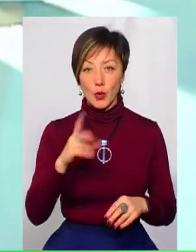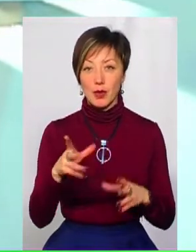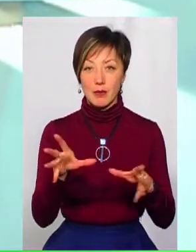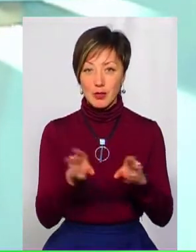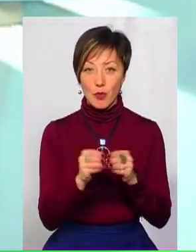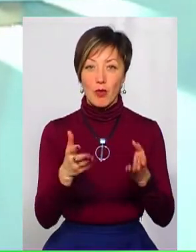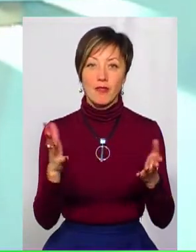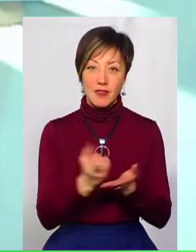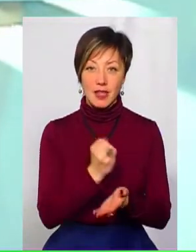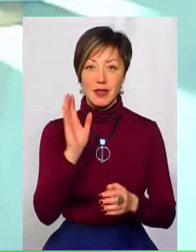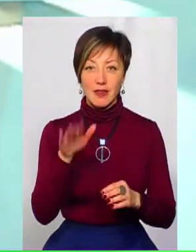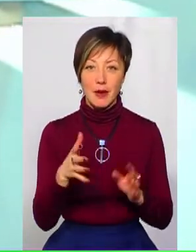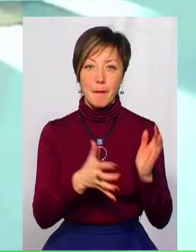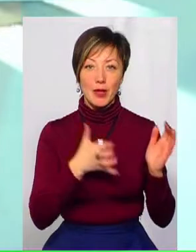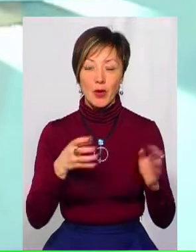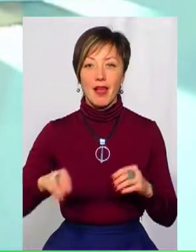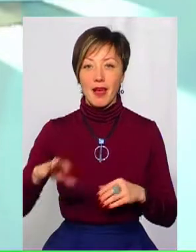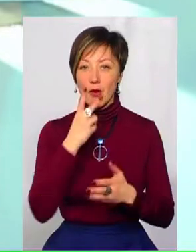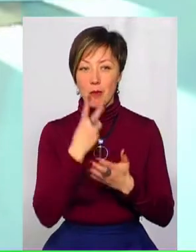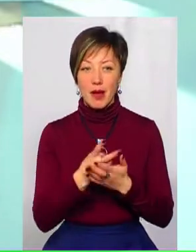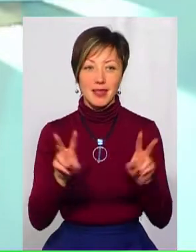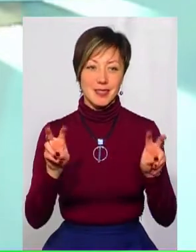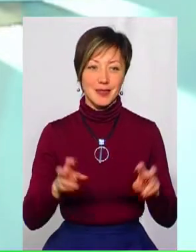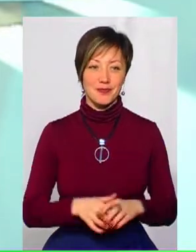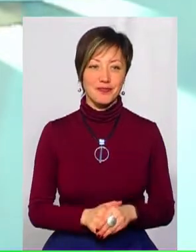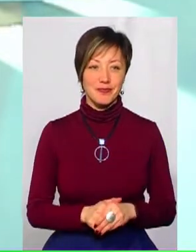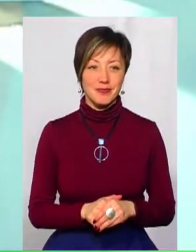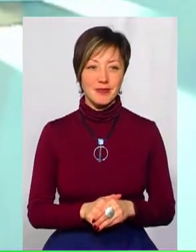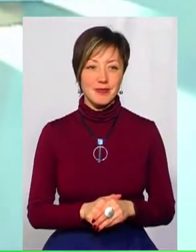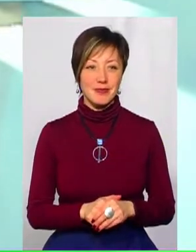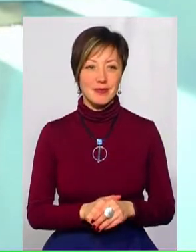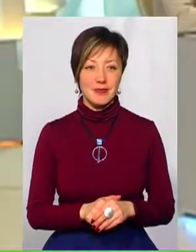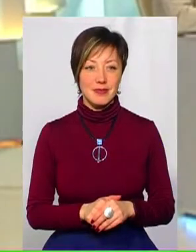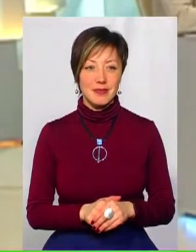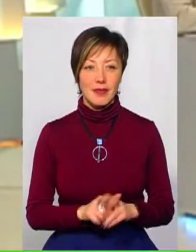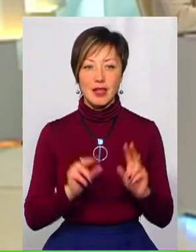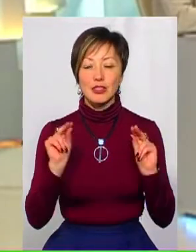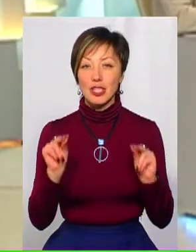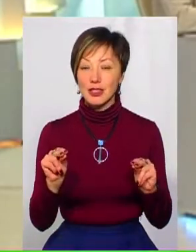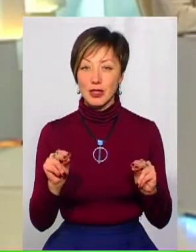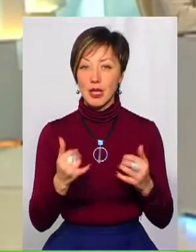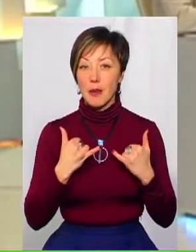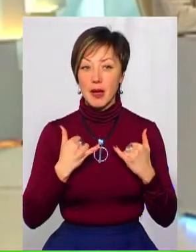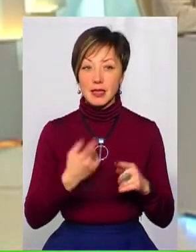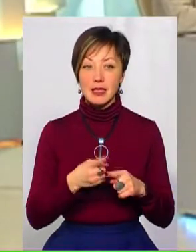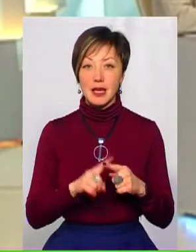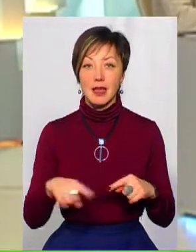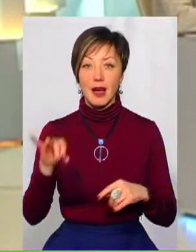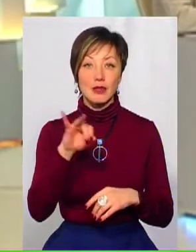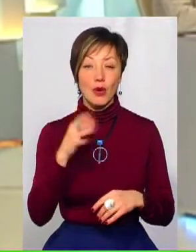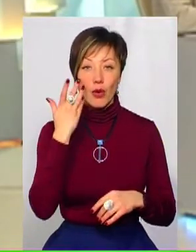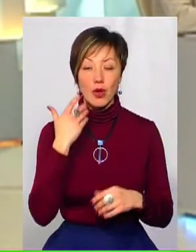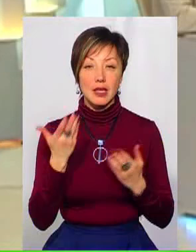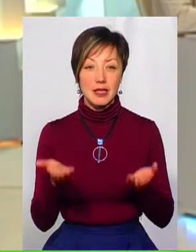в тебе все вийде, бандури на Євробачення, крутне Євробачення. І чесно, для мене, знаєте, це така історія, коли